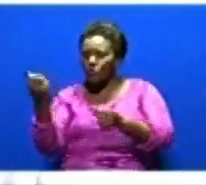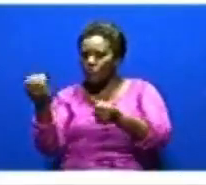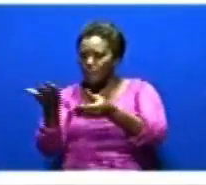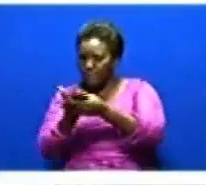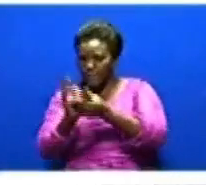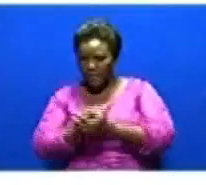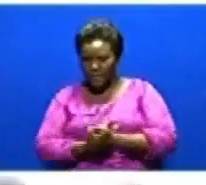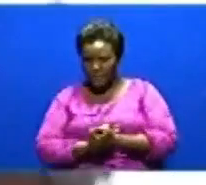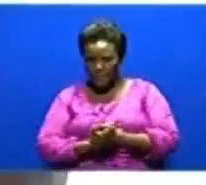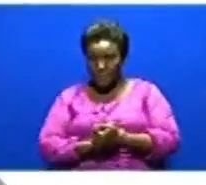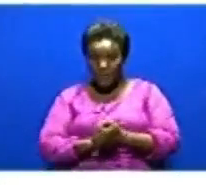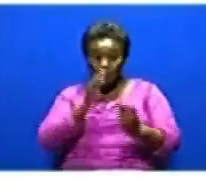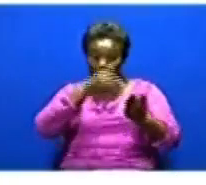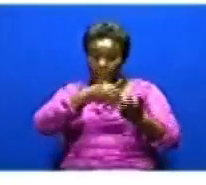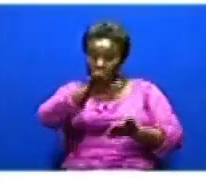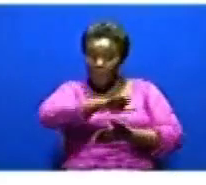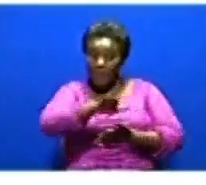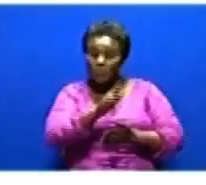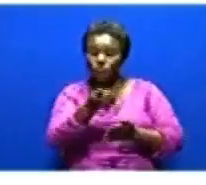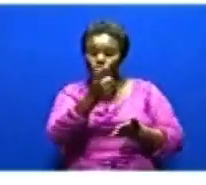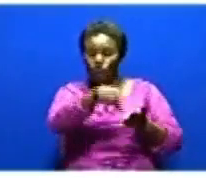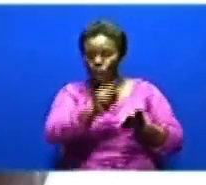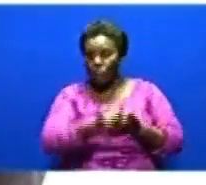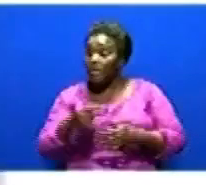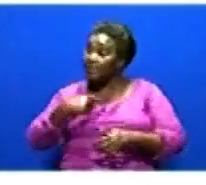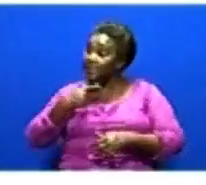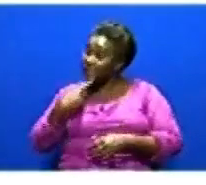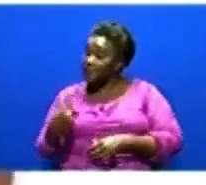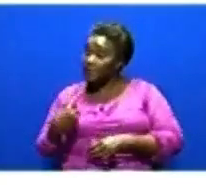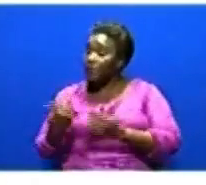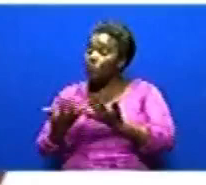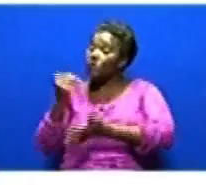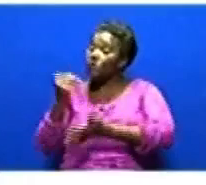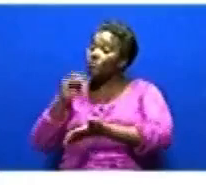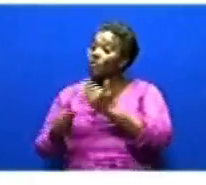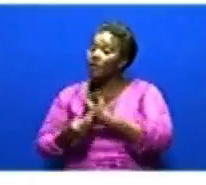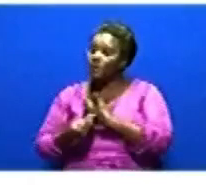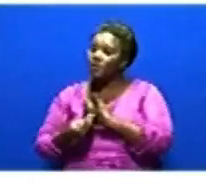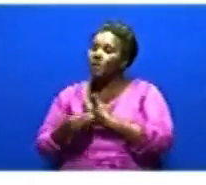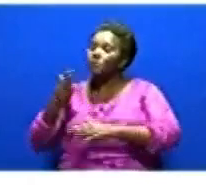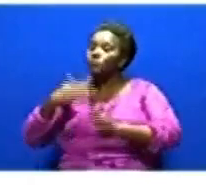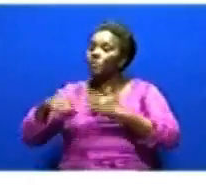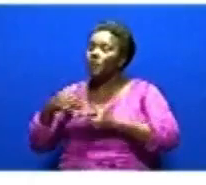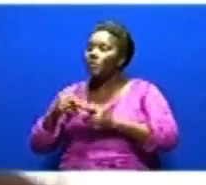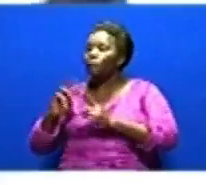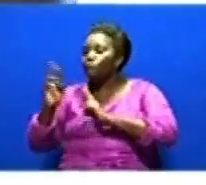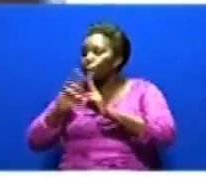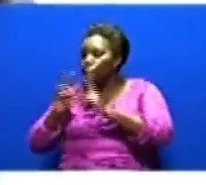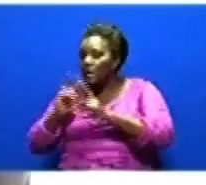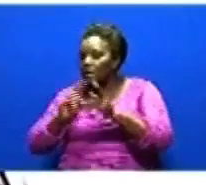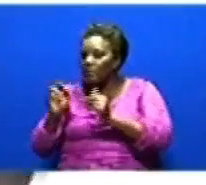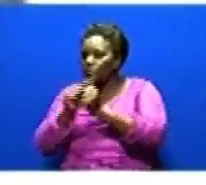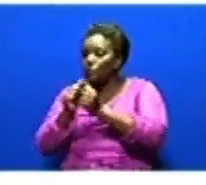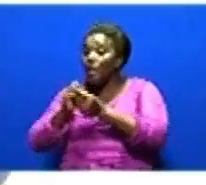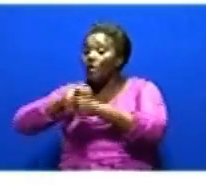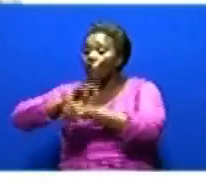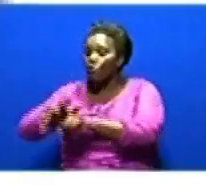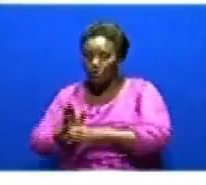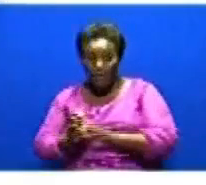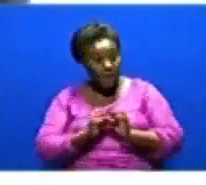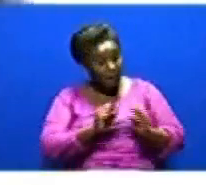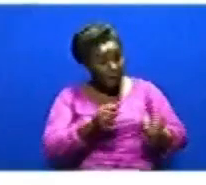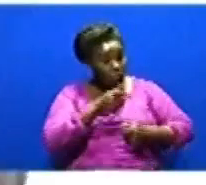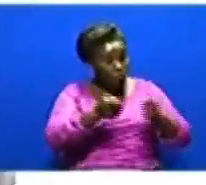kumnunua. Hasa mimi nasema kwa sababu humu ndani leo tumekuja kuitana kwa ajili ya kikao cha mkoa cha corona. Lakini wakurugenzi wangu na